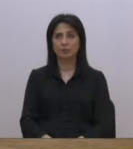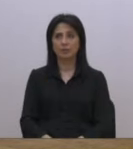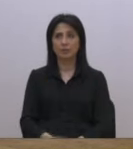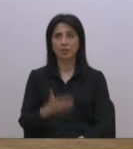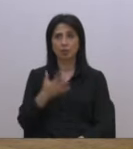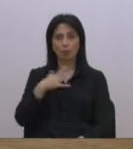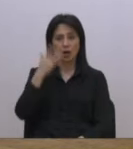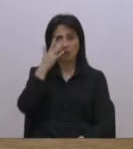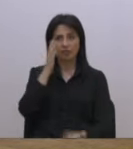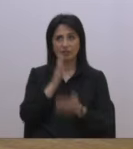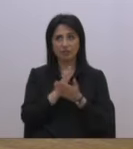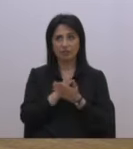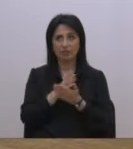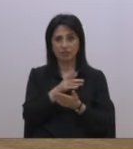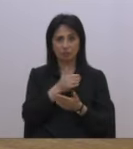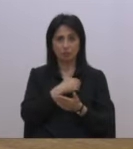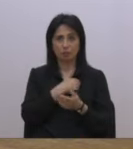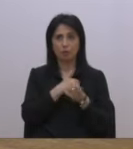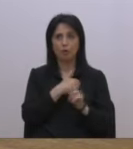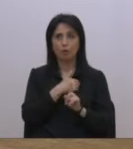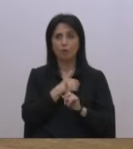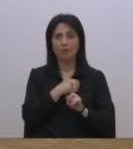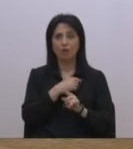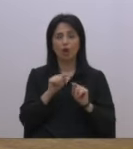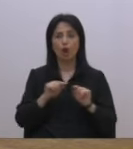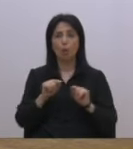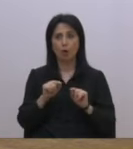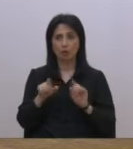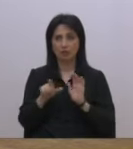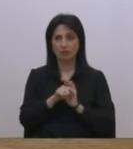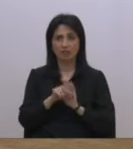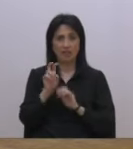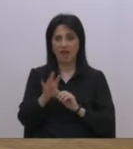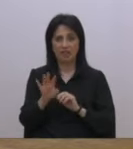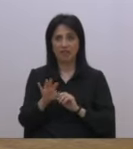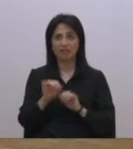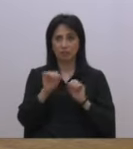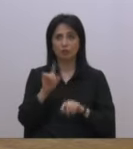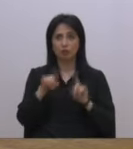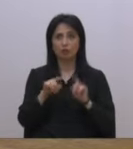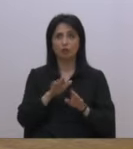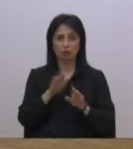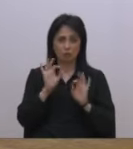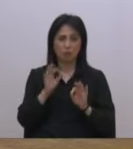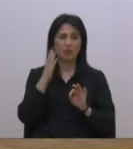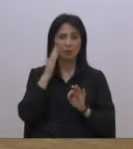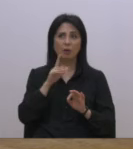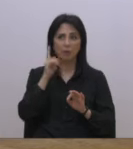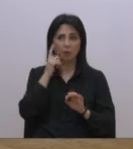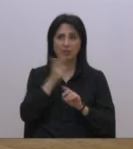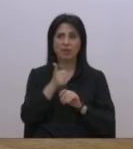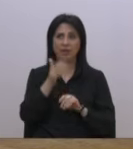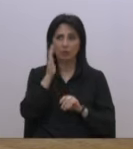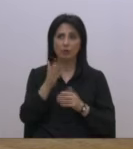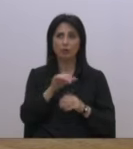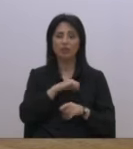თუ ქართლოსნებას აქვს პრეტენზია, რომ რა ვიცი, ოპოზიციასთან, რომელიც არ დადის დარბაზში, შეიძლება ზოგჯერ სულიად სამართლიანიც, მაგრამ მე მგონი ძალიან კარგი იქნება,